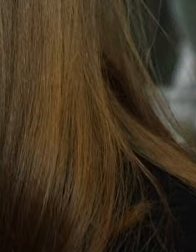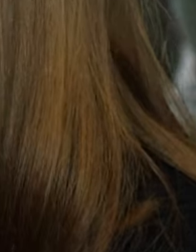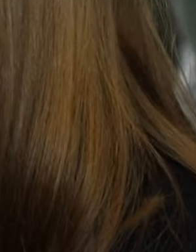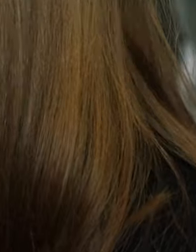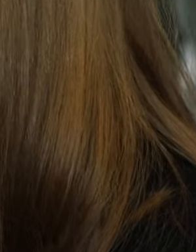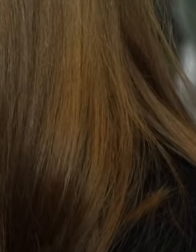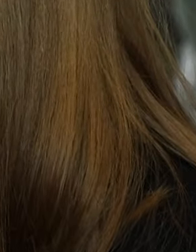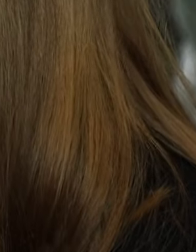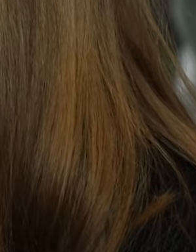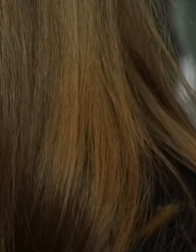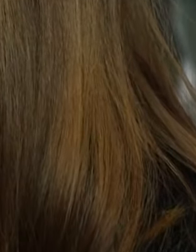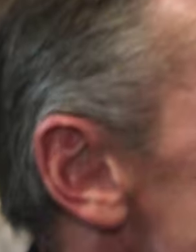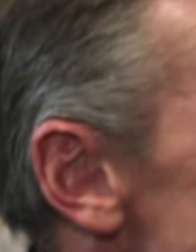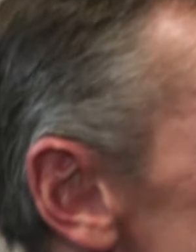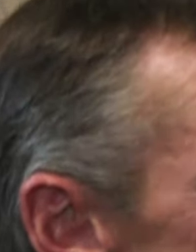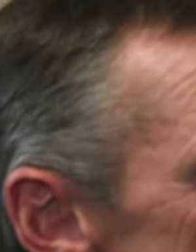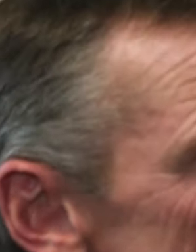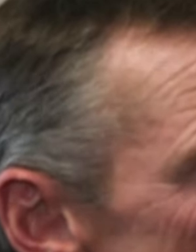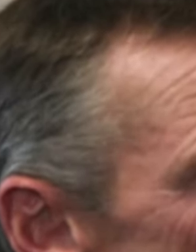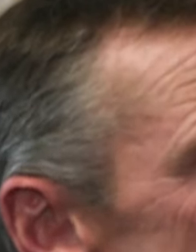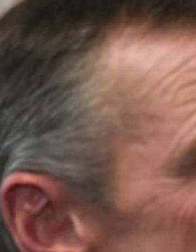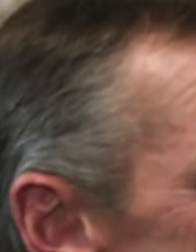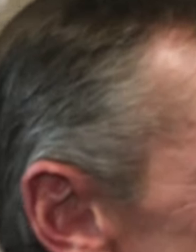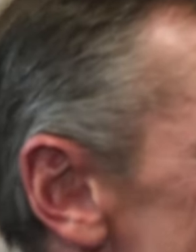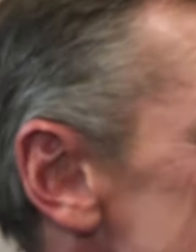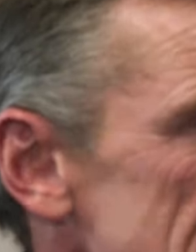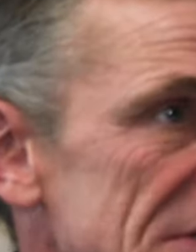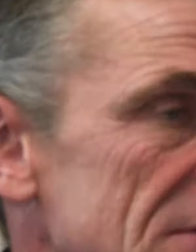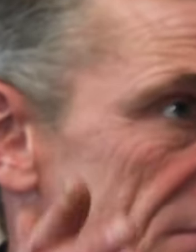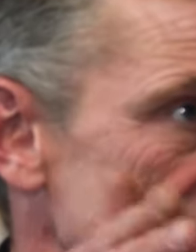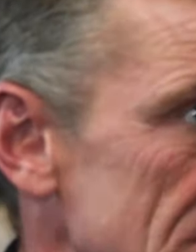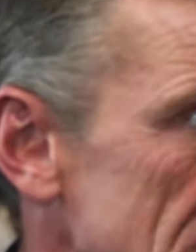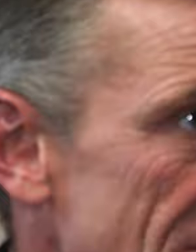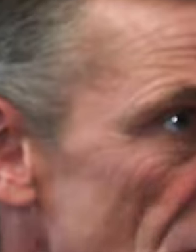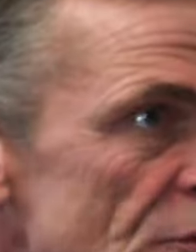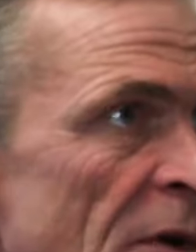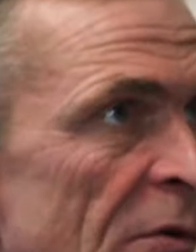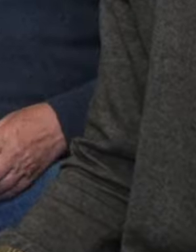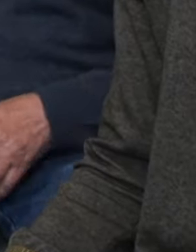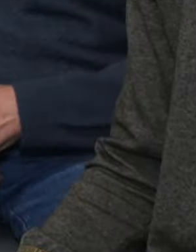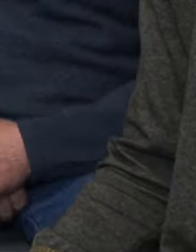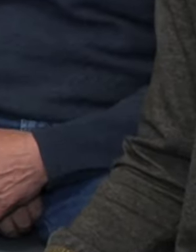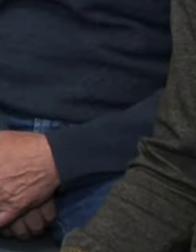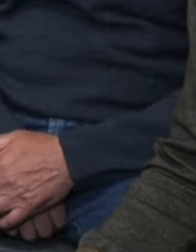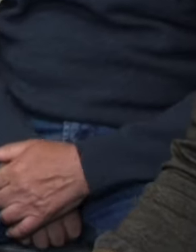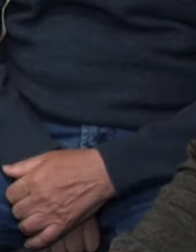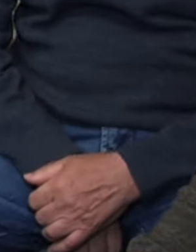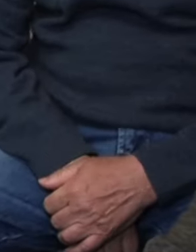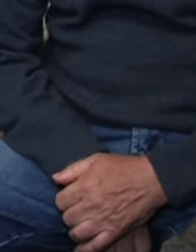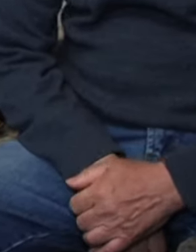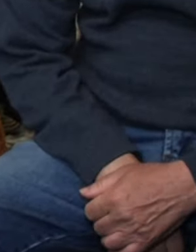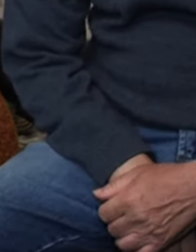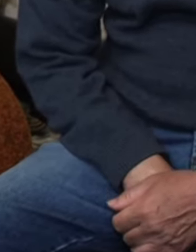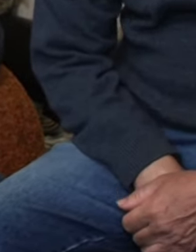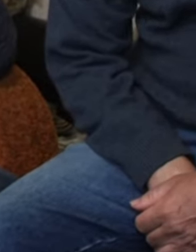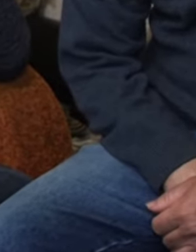переняли лучшее от своих родителей. Старшая дочь Валентина с супругом скоро отметит 42-ю годовщину свадьбы. Средний сын Василий и его жена